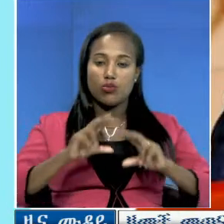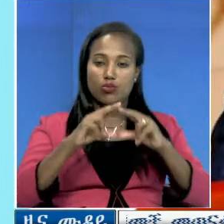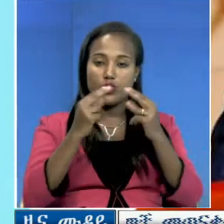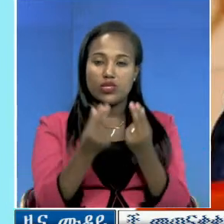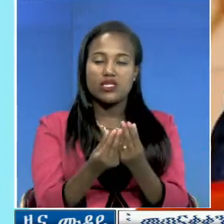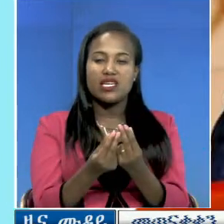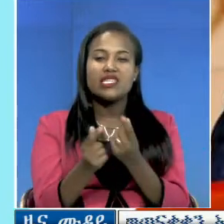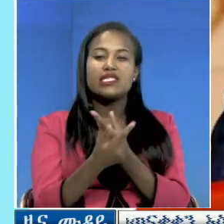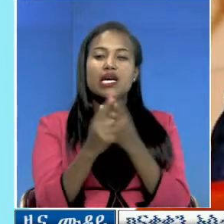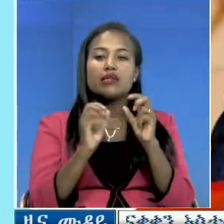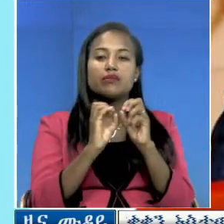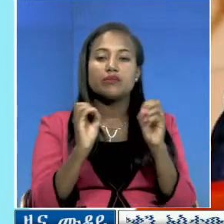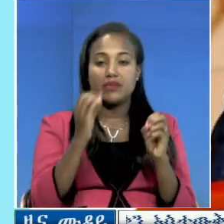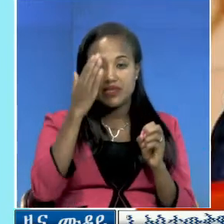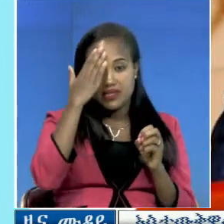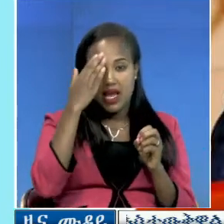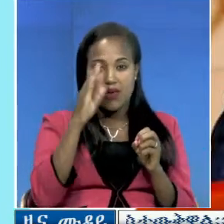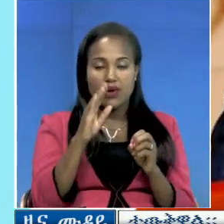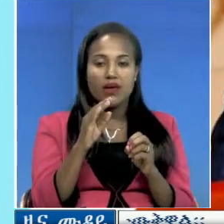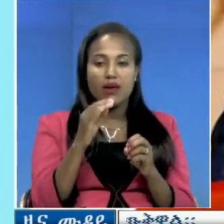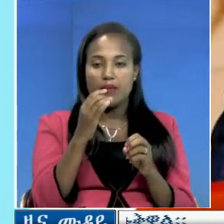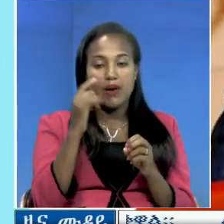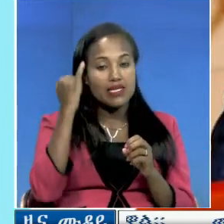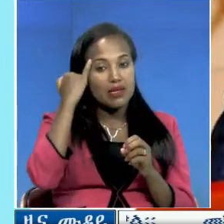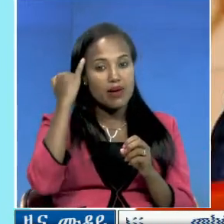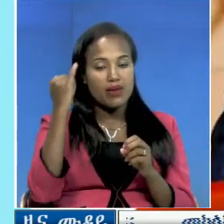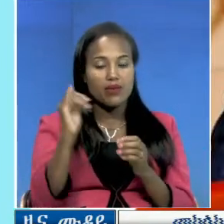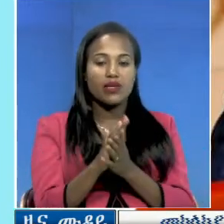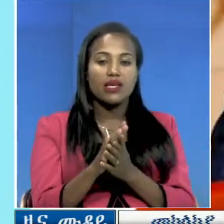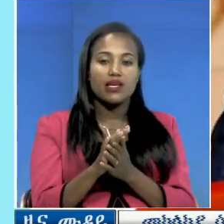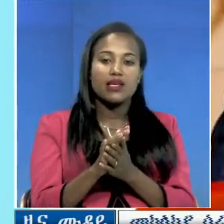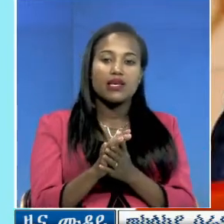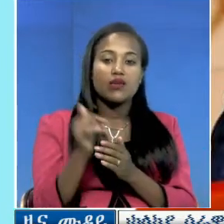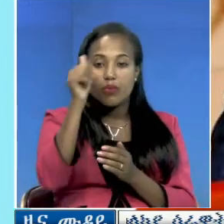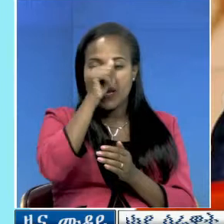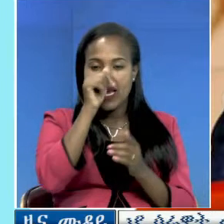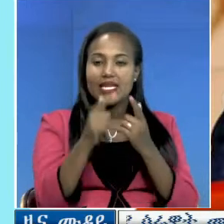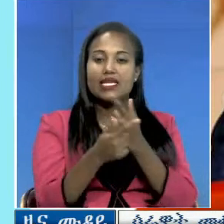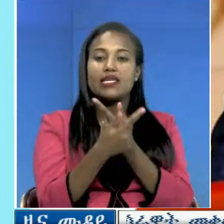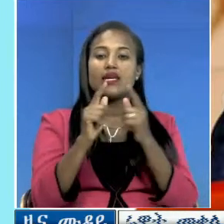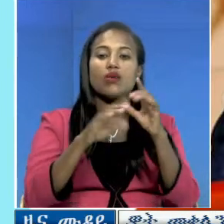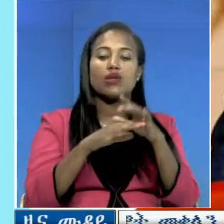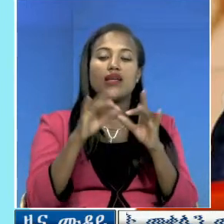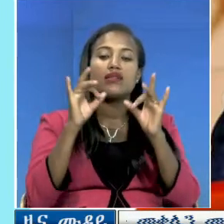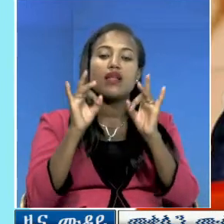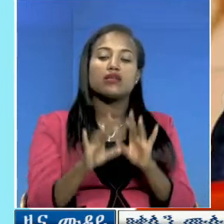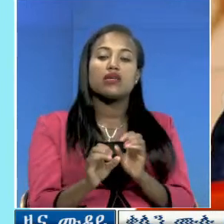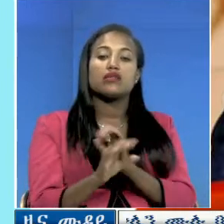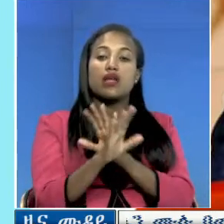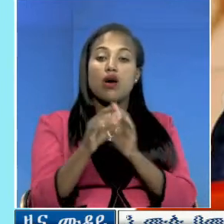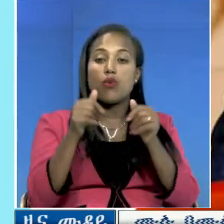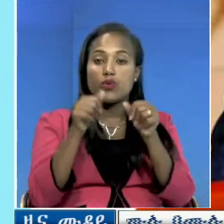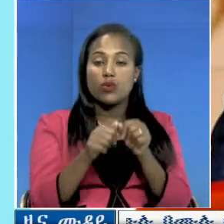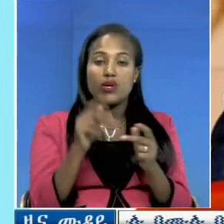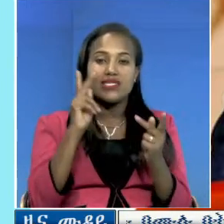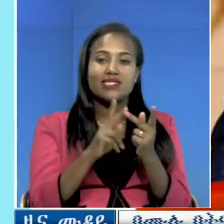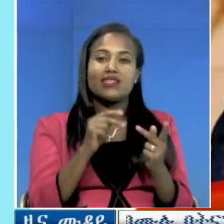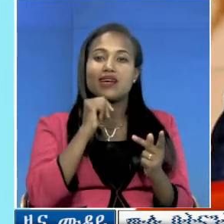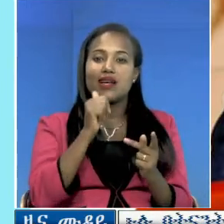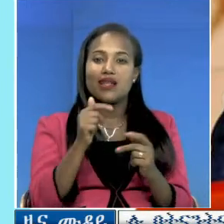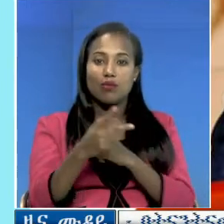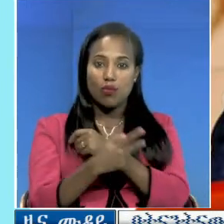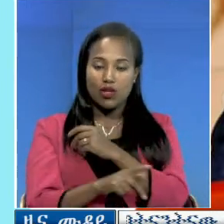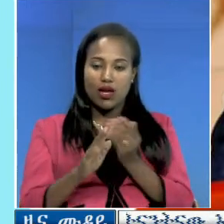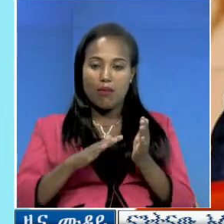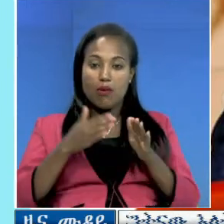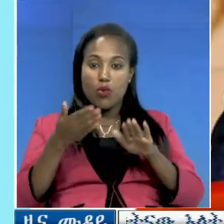የነጻነትን ምንነት ሳይረዳ በብናቡ ከሳላት ቀኝ ገዥዋ ኢትዮጵያ ነጻ ሊወጣ ለዘመናት ጥላቻን ሲዘራ ከርሞ ሳይሳካለት የፖለቲካ